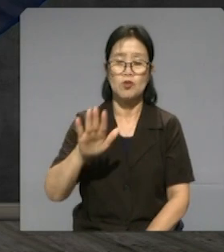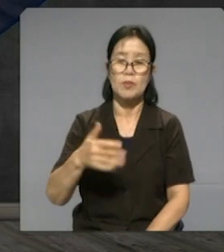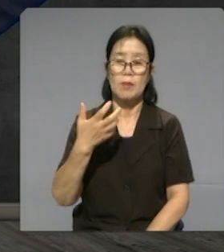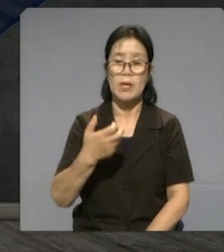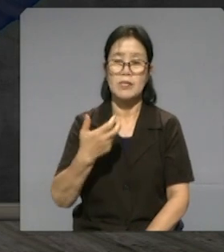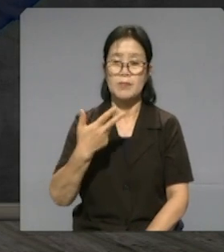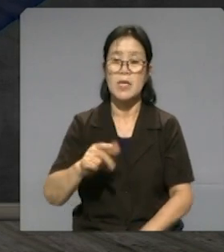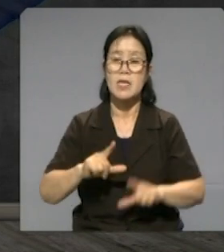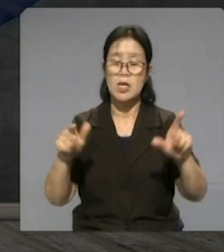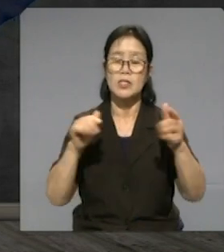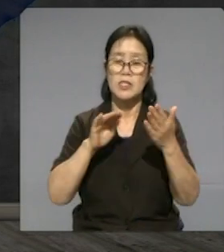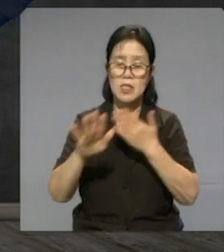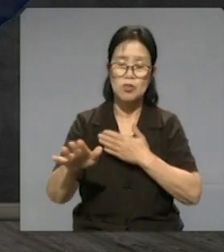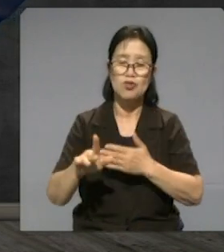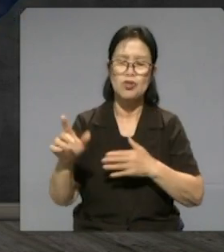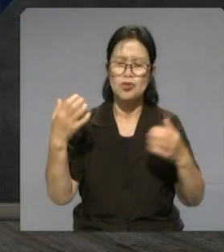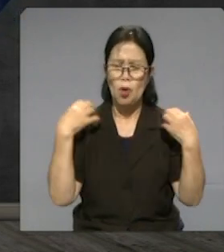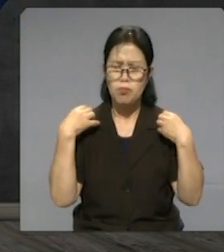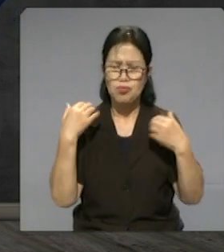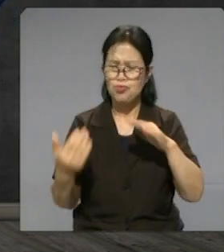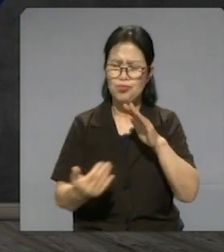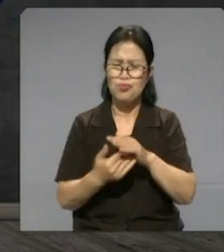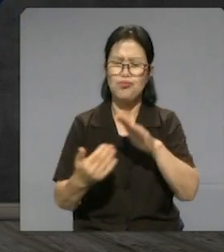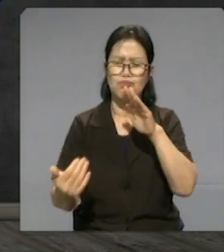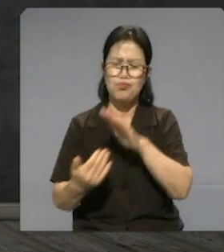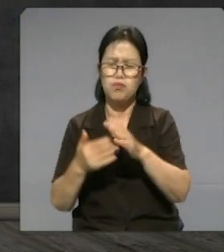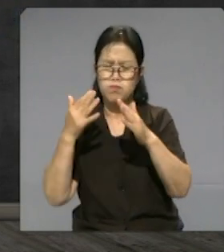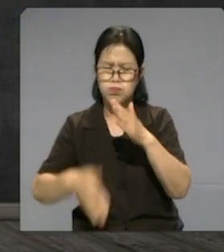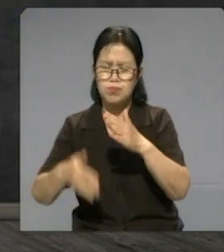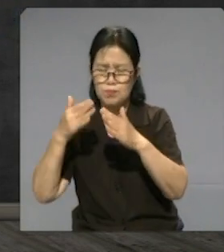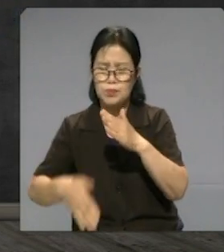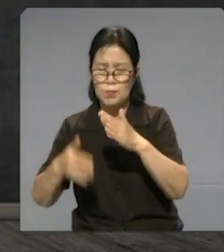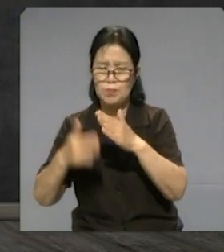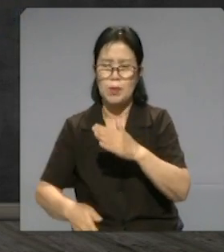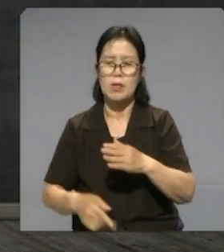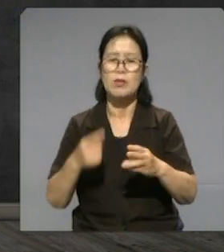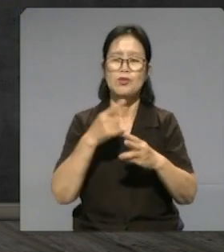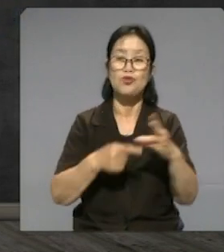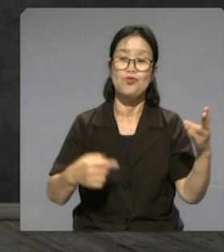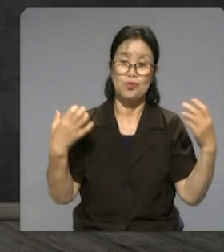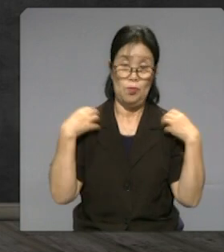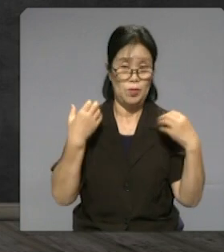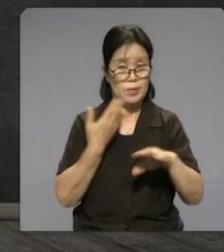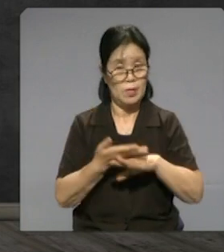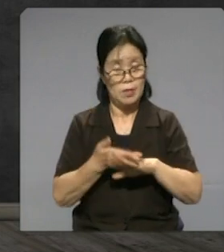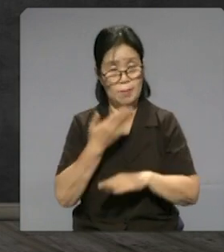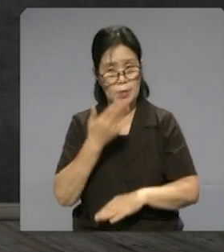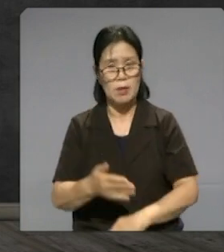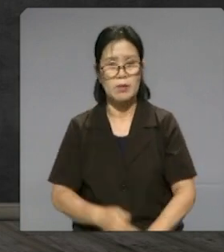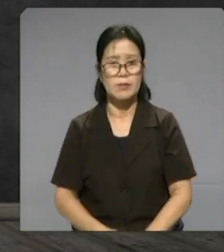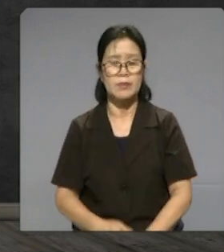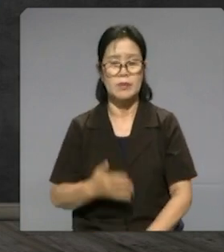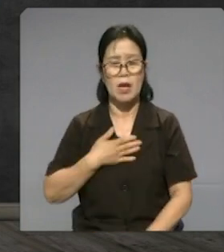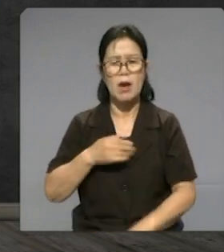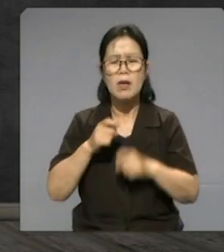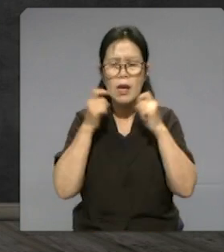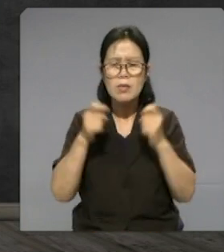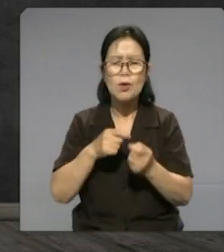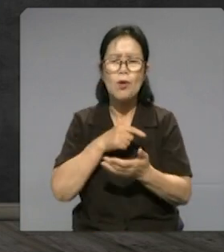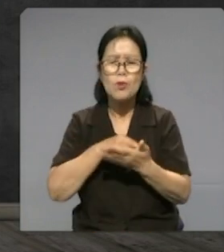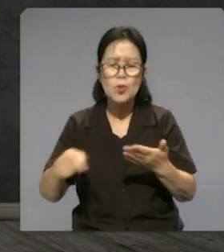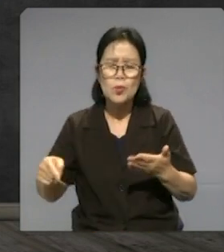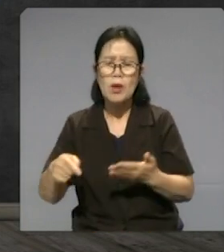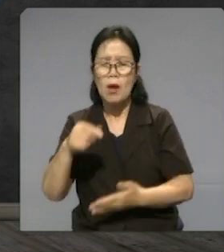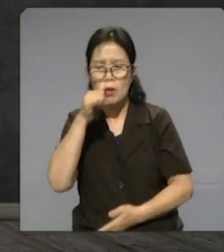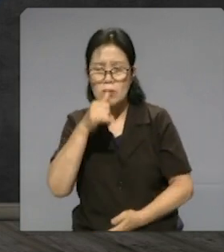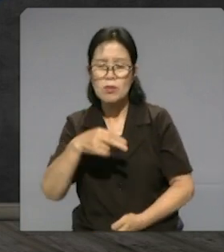1987년 이후 그 어떤 정부도 이뤄내지 못한 개헌, 윤 정부는 다를까? 내가 개인적으로 좀 손해를